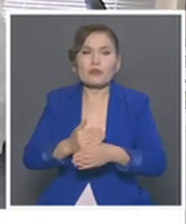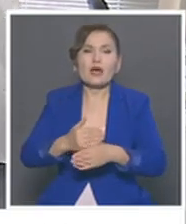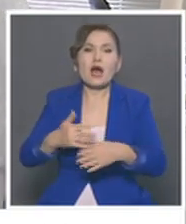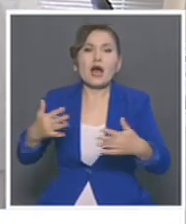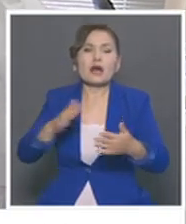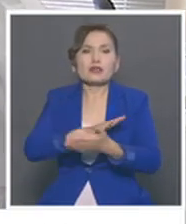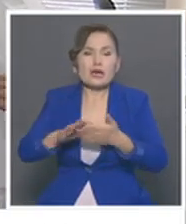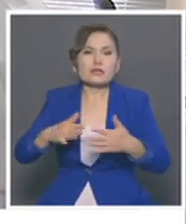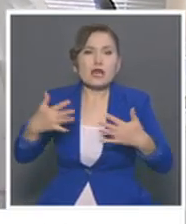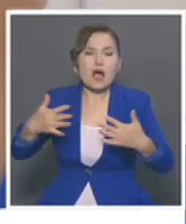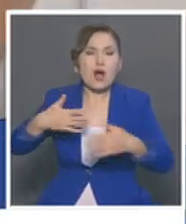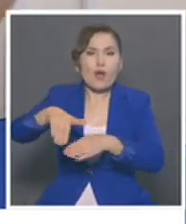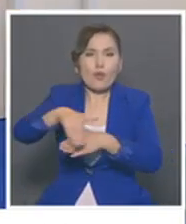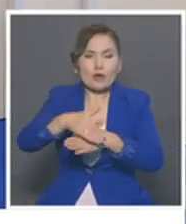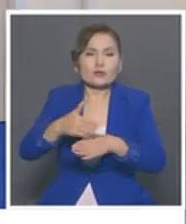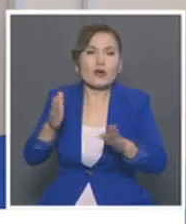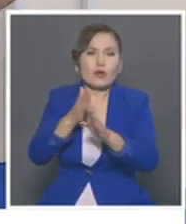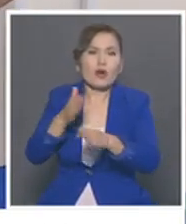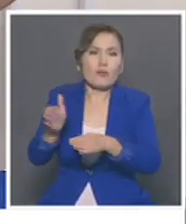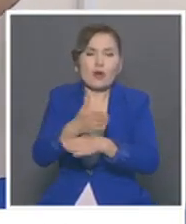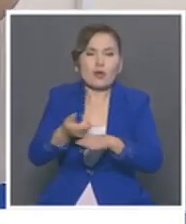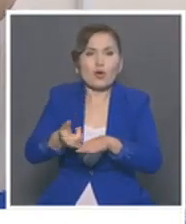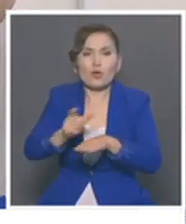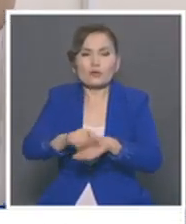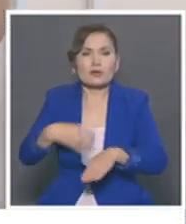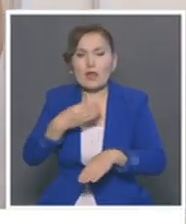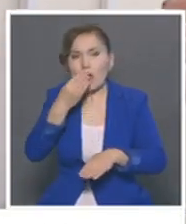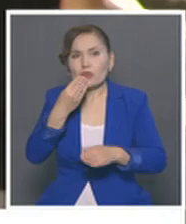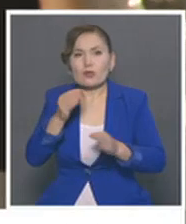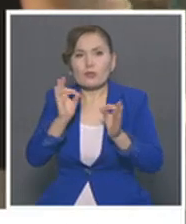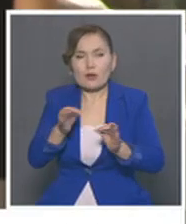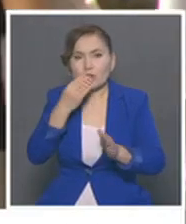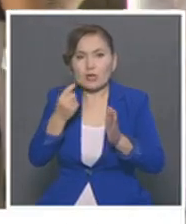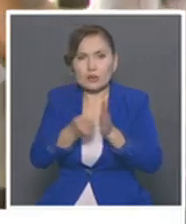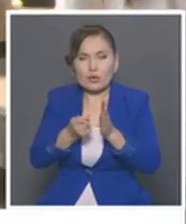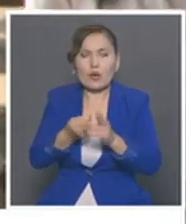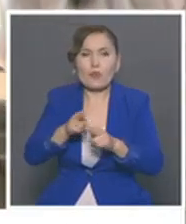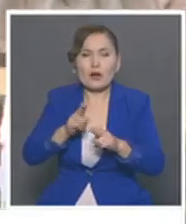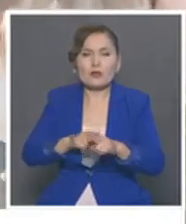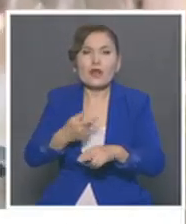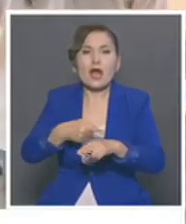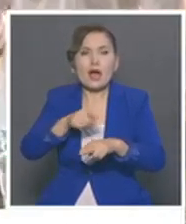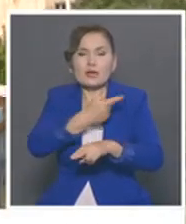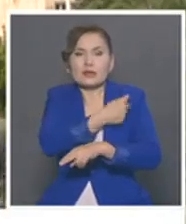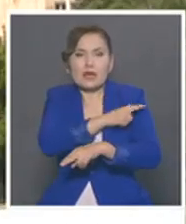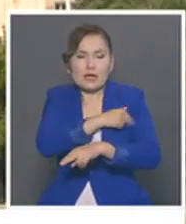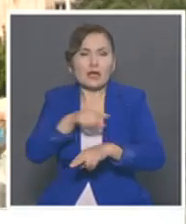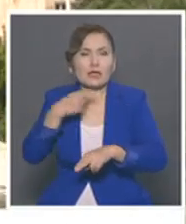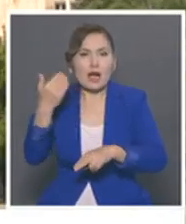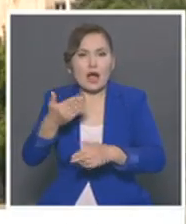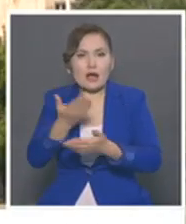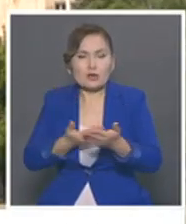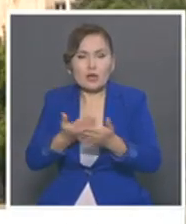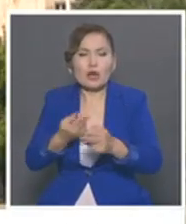серуендеп, уақытылы ұйықтап, құнарлы тамақтану да маңызды. Дәрігерлер үйде минералды сумен ингаляция жасауға болатынын айтады. Өйткені су